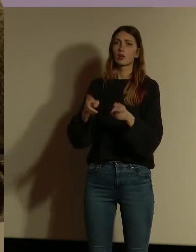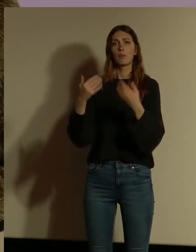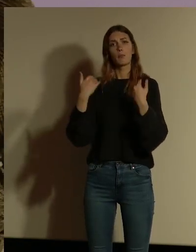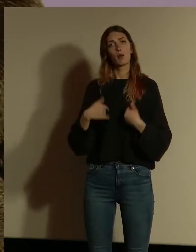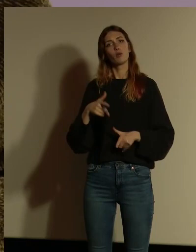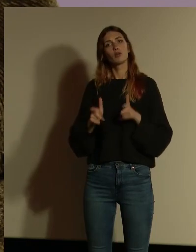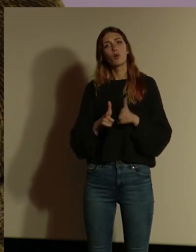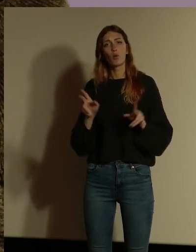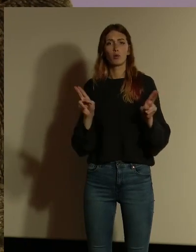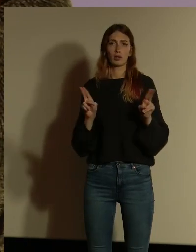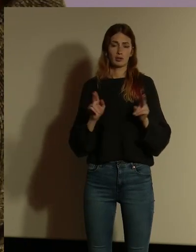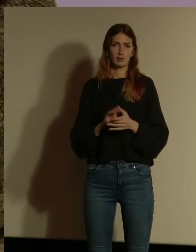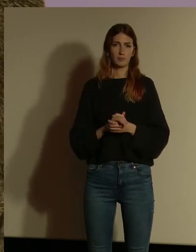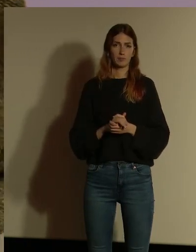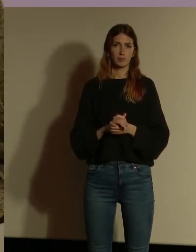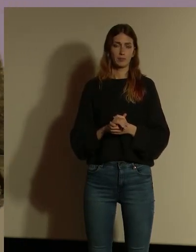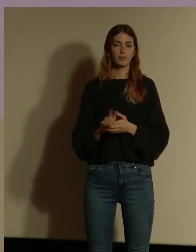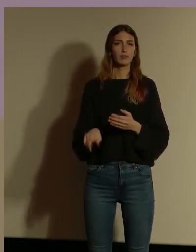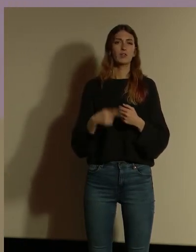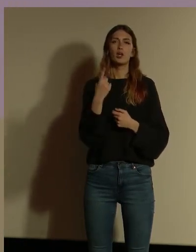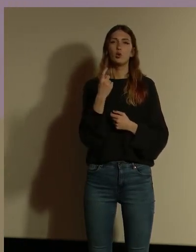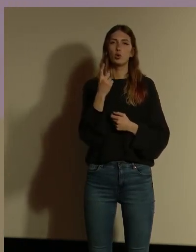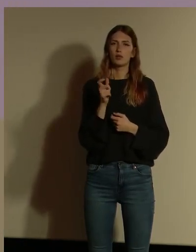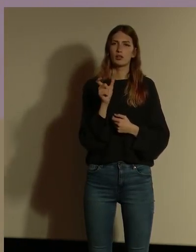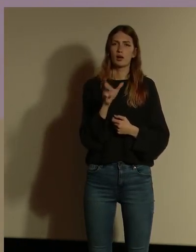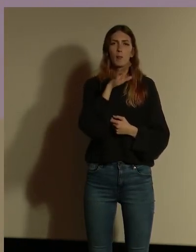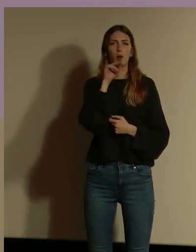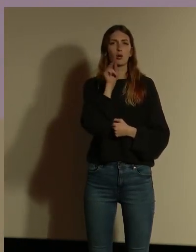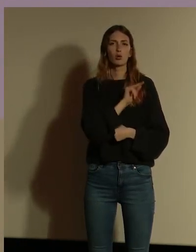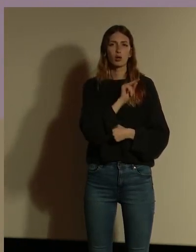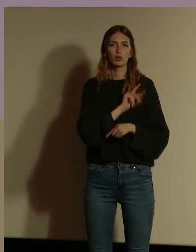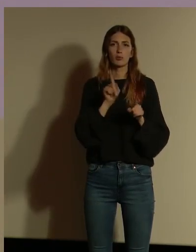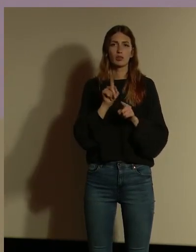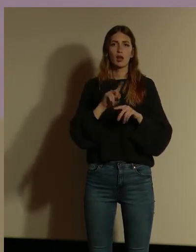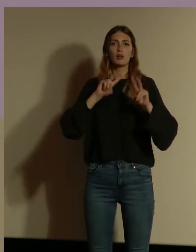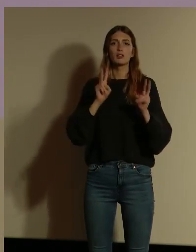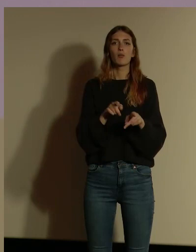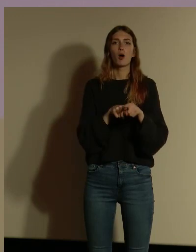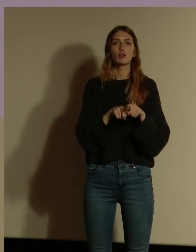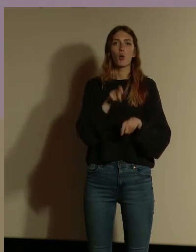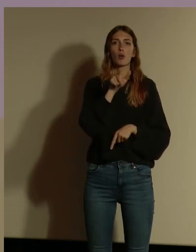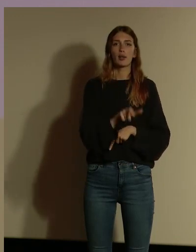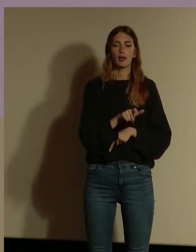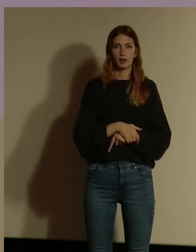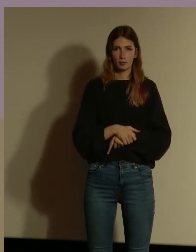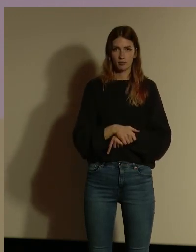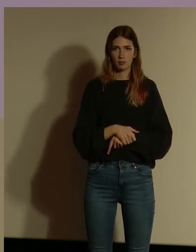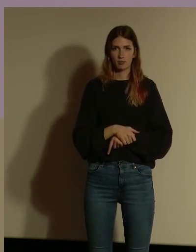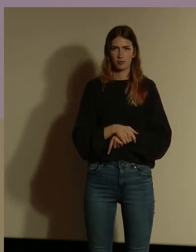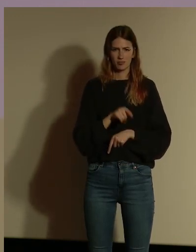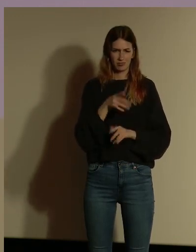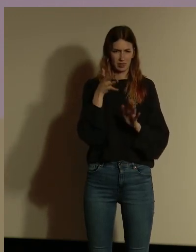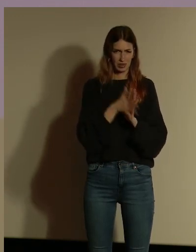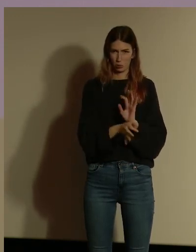oleme. Üks sõna veel, mida väga palju kasutatakse, on samasooline. See sõna ei tähenda mitte